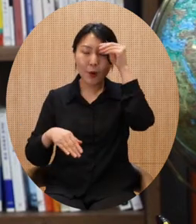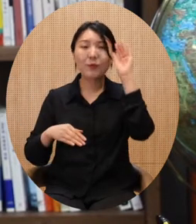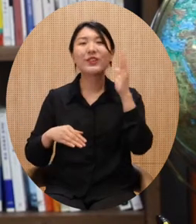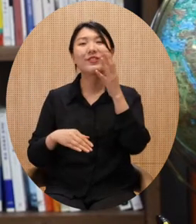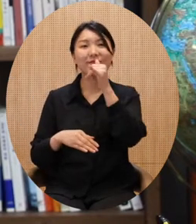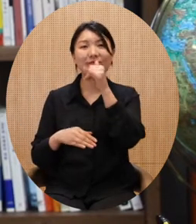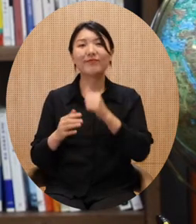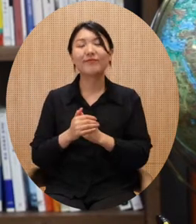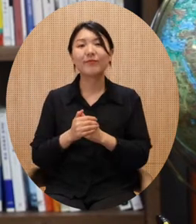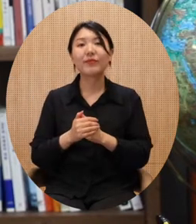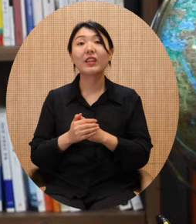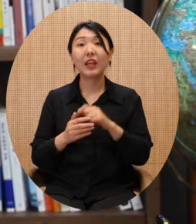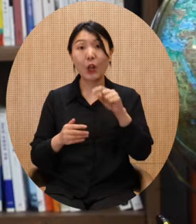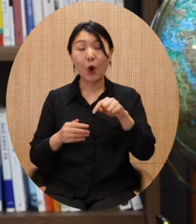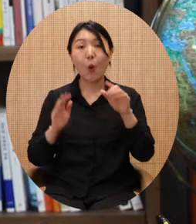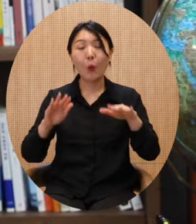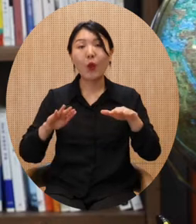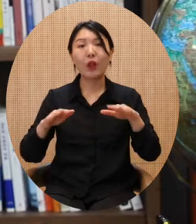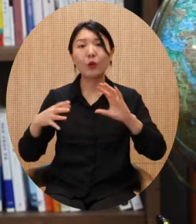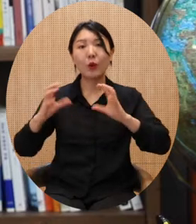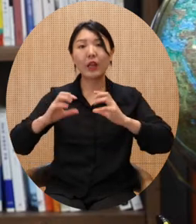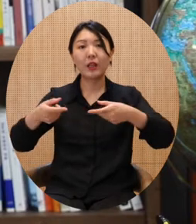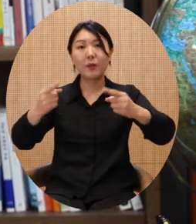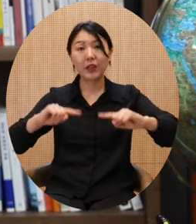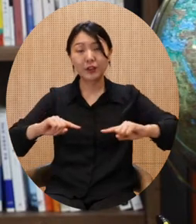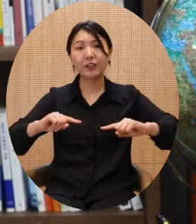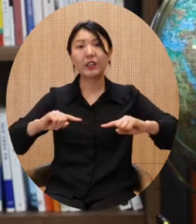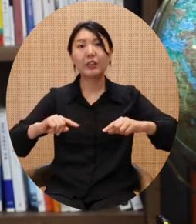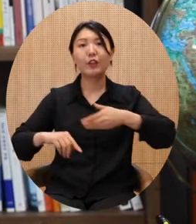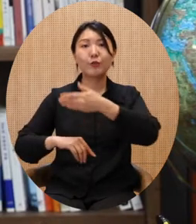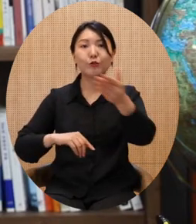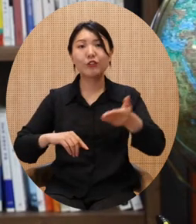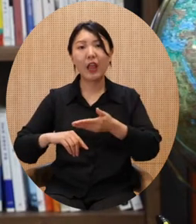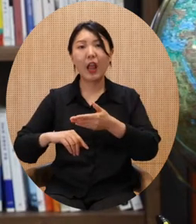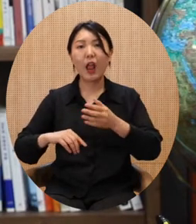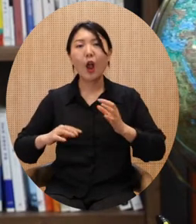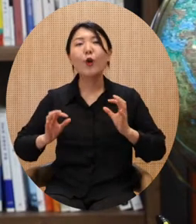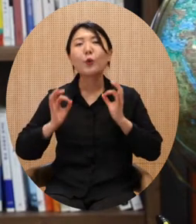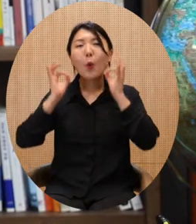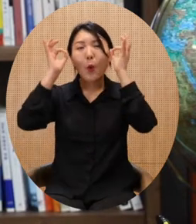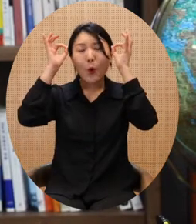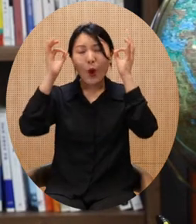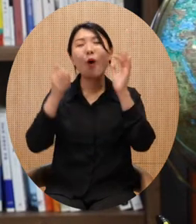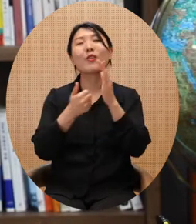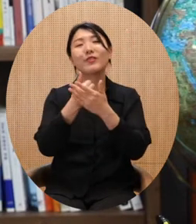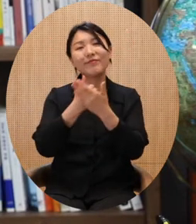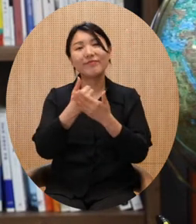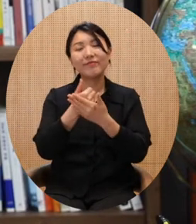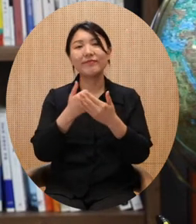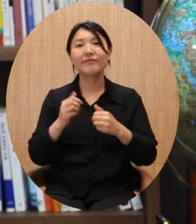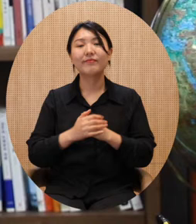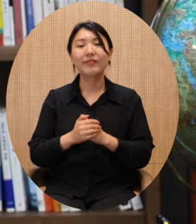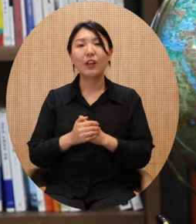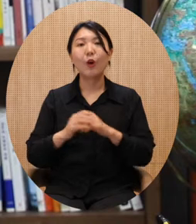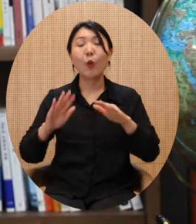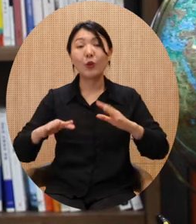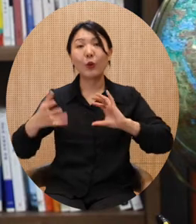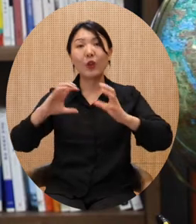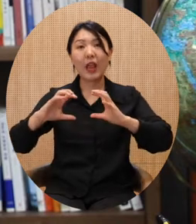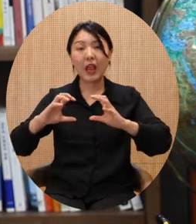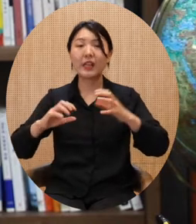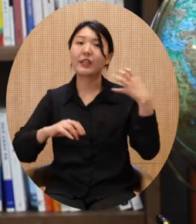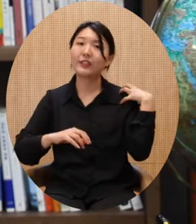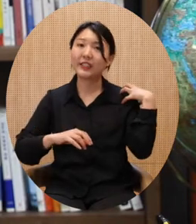있습니다. 이는 오늘 토론회에 참석해 주신 여러분들의 헌신적인 노력 덕분입니다. 오늘